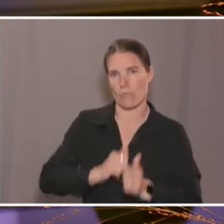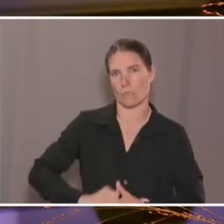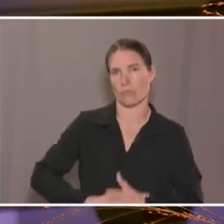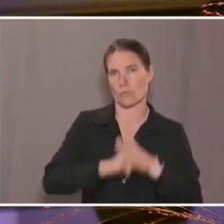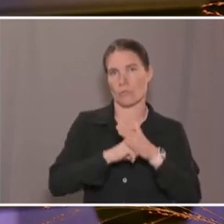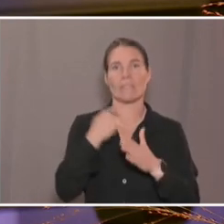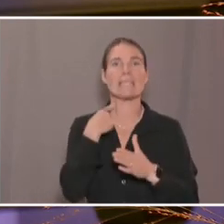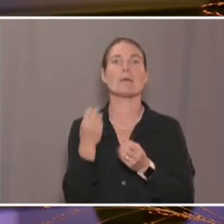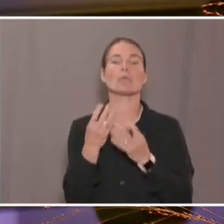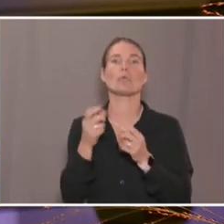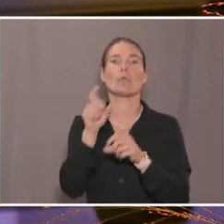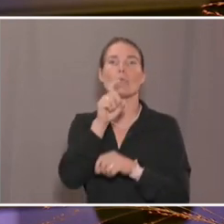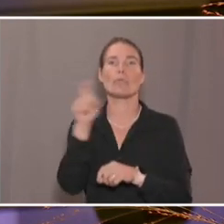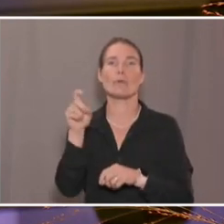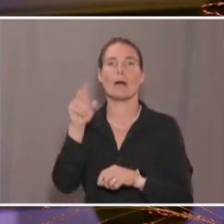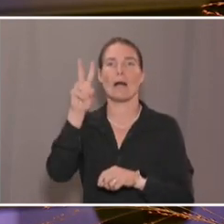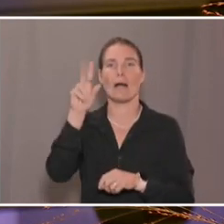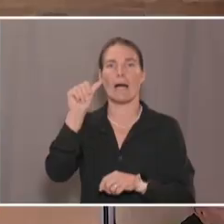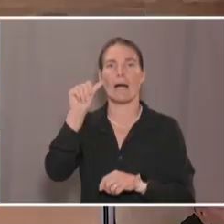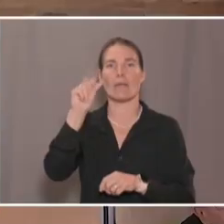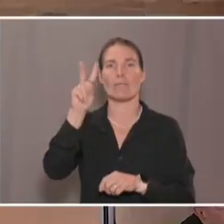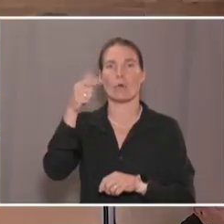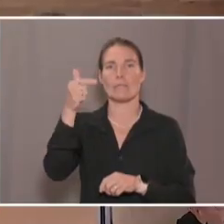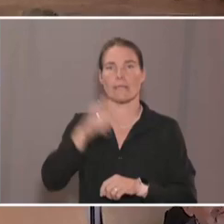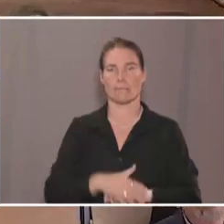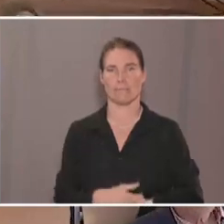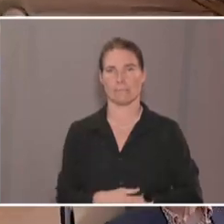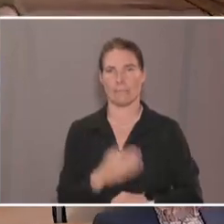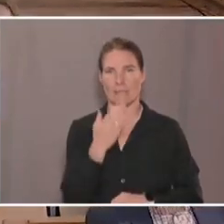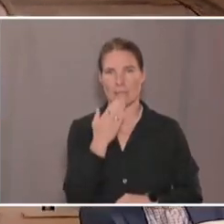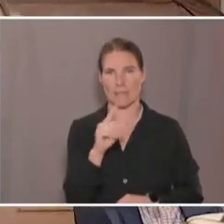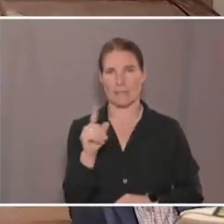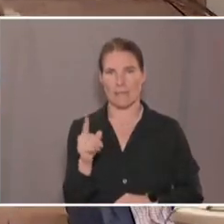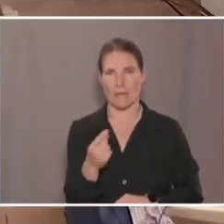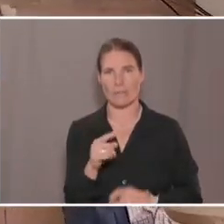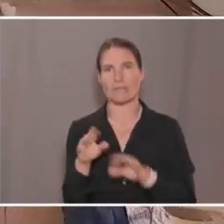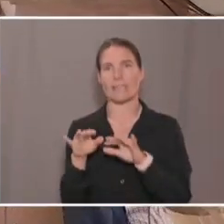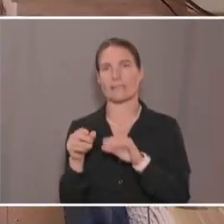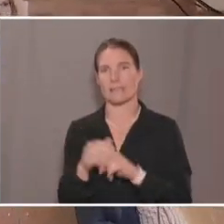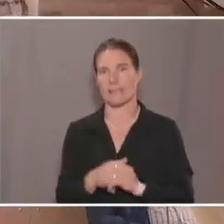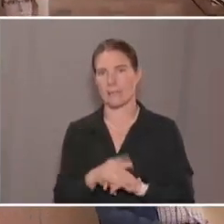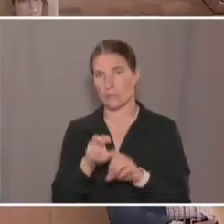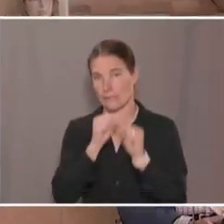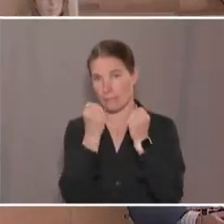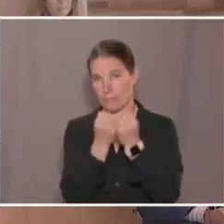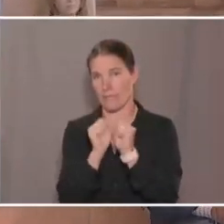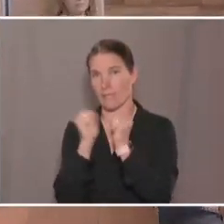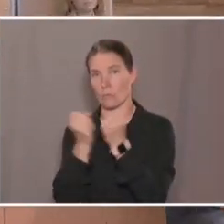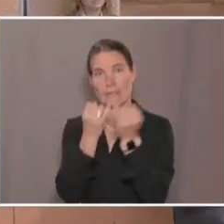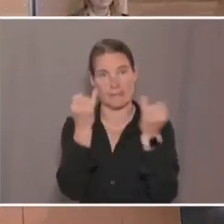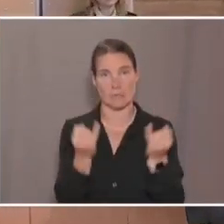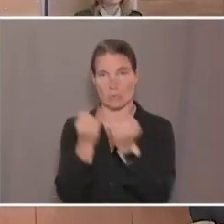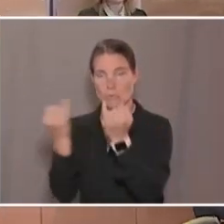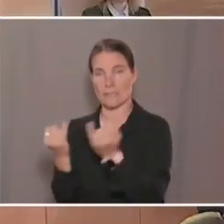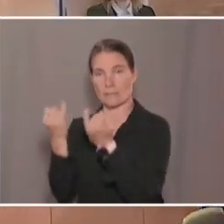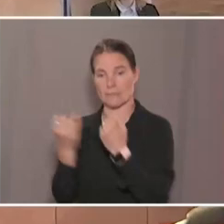Kieler Produktionsfirma AVT. Zu danken ist den Sekretariaten in den Abteilungen und Instituten.